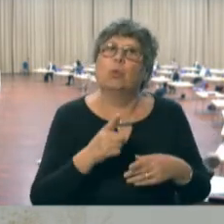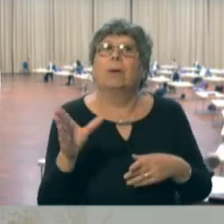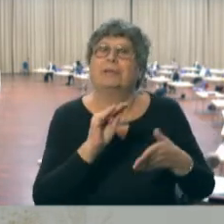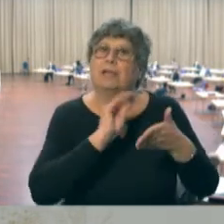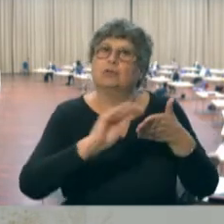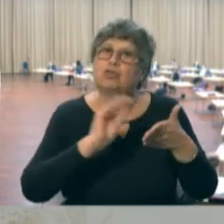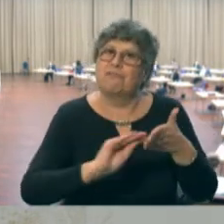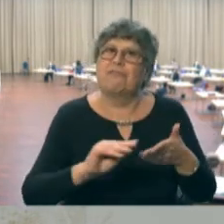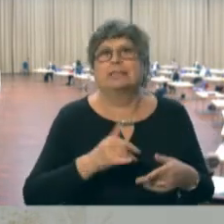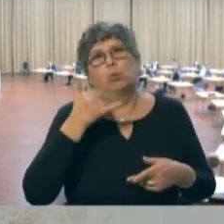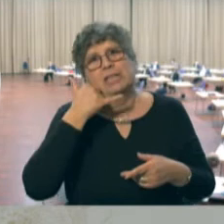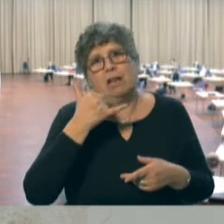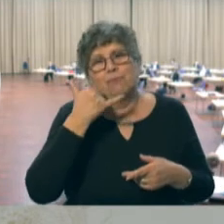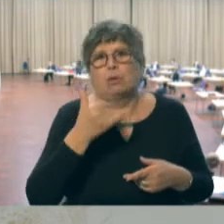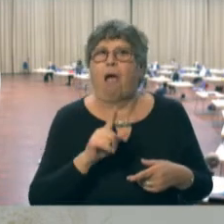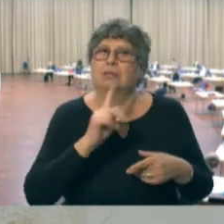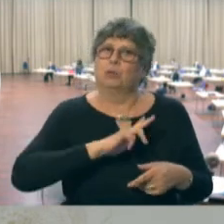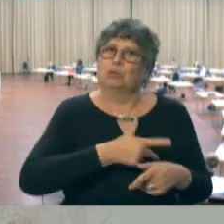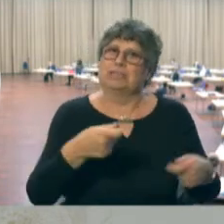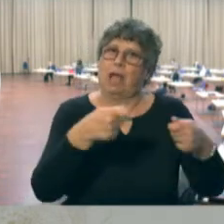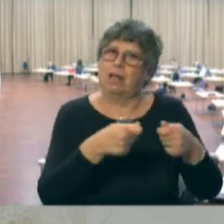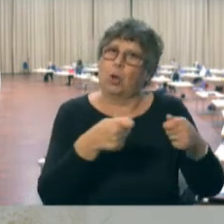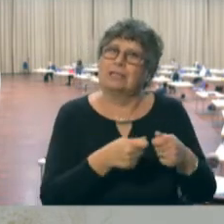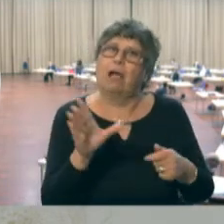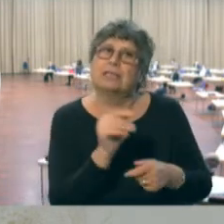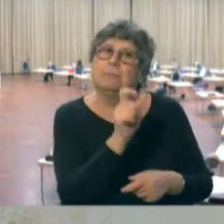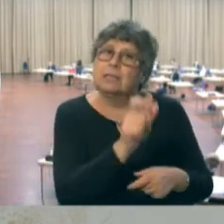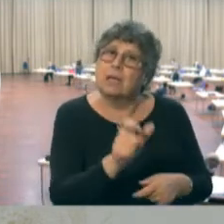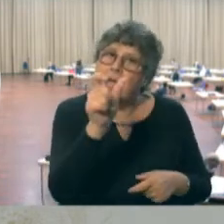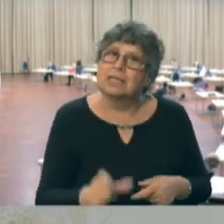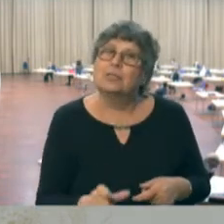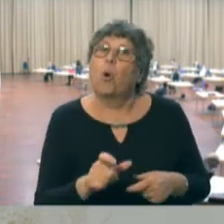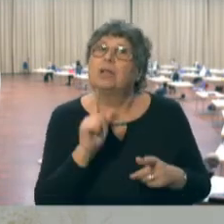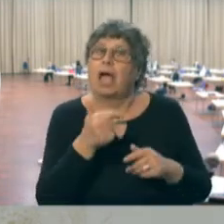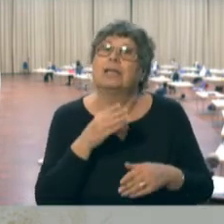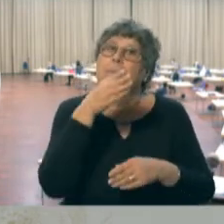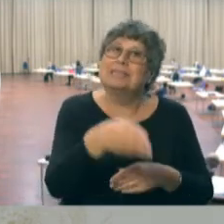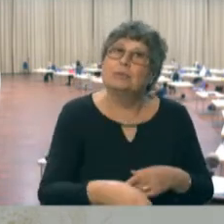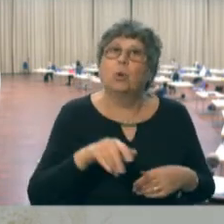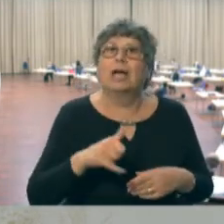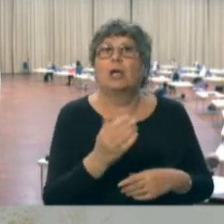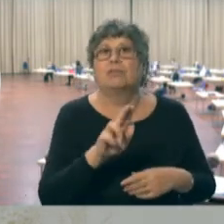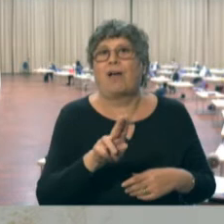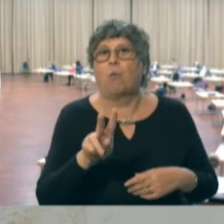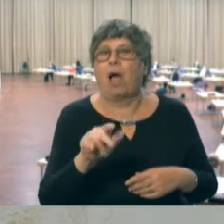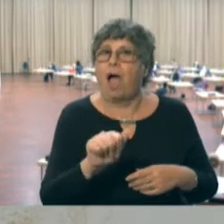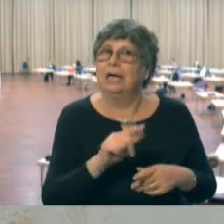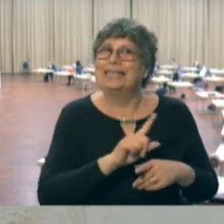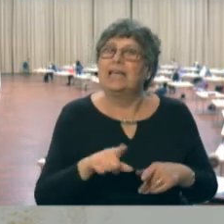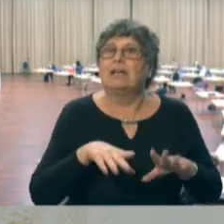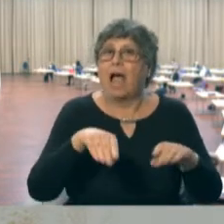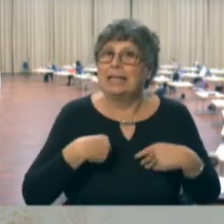und Telefongespräch die Aufrechterhaltung sozialer Kontakte auch mit Personen, die einen Besuch in einer Justizvollzugsanstalt nicht wahrnehmen